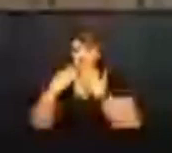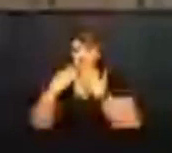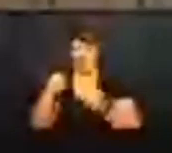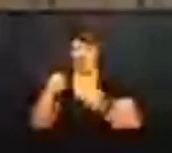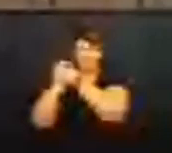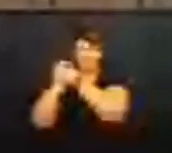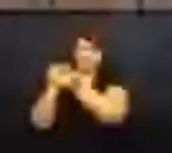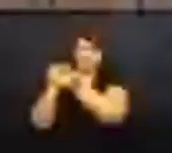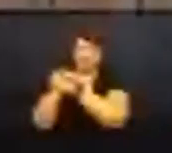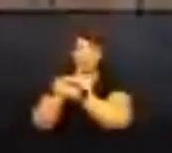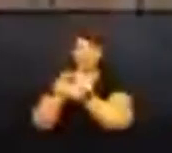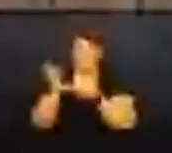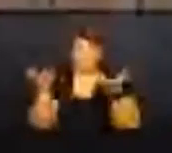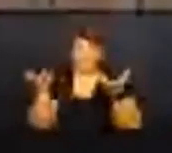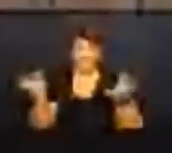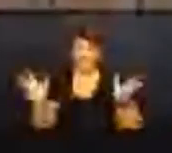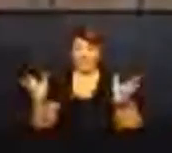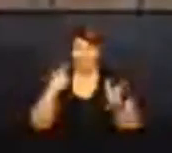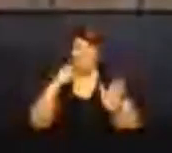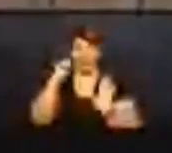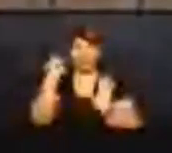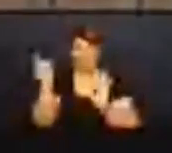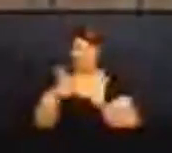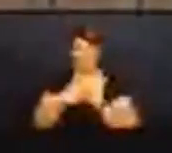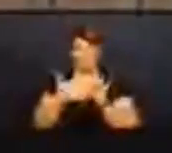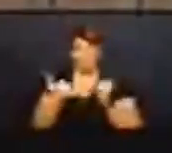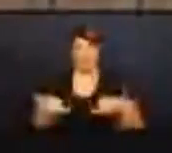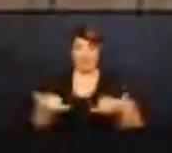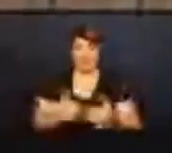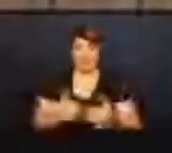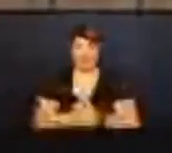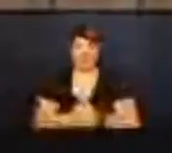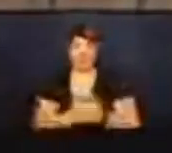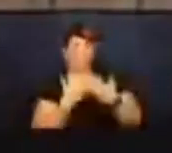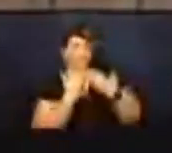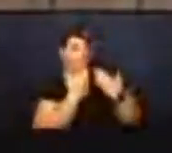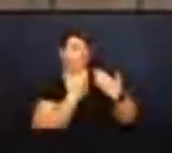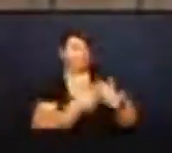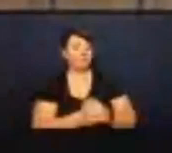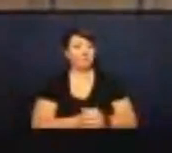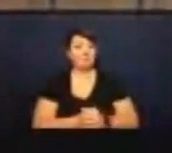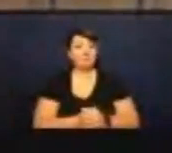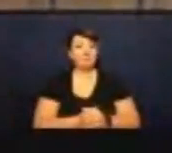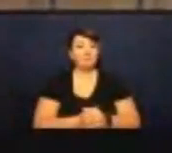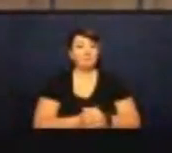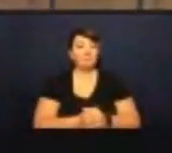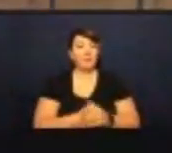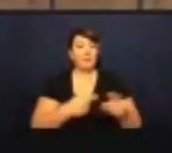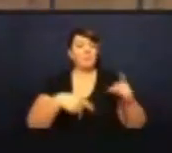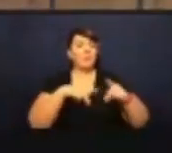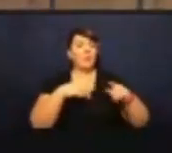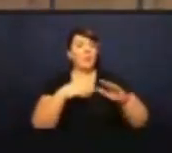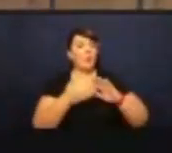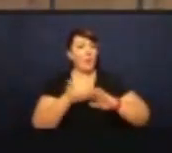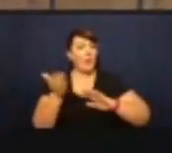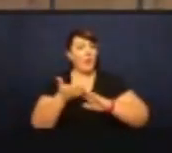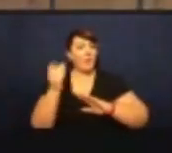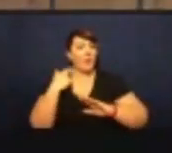Asanteni sana na hongera kila mmoja wenu, na hapo ndio tunafikisha mwisho wa hongera za jioni ya leo.